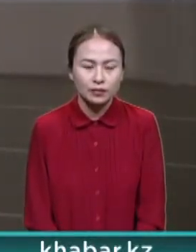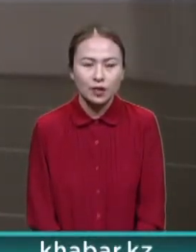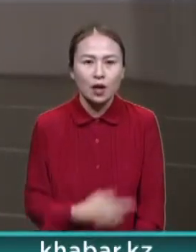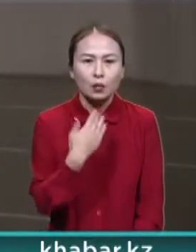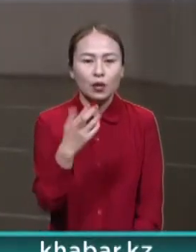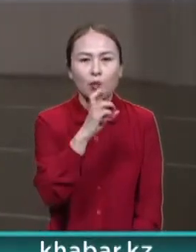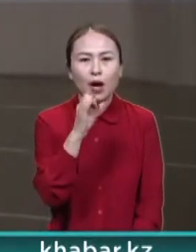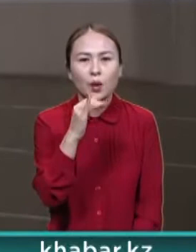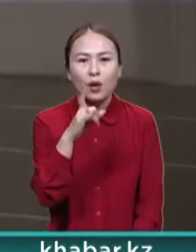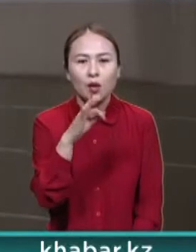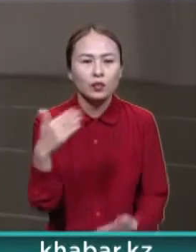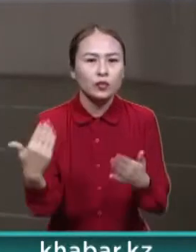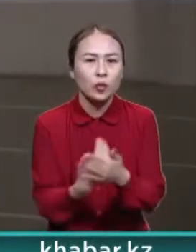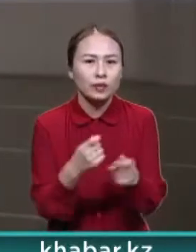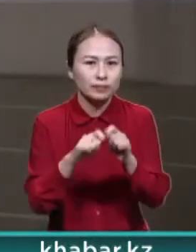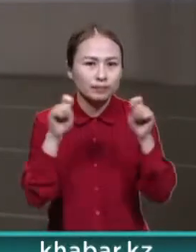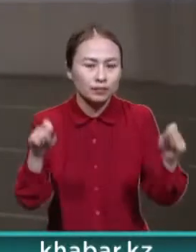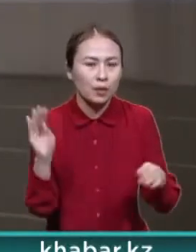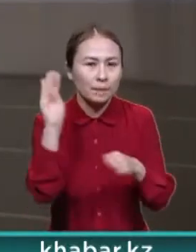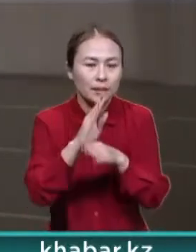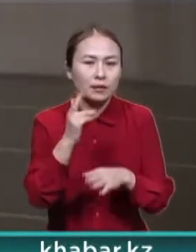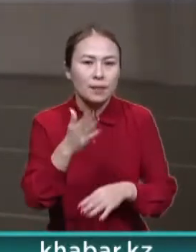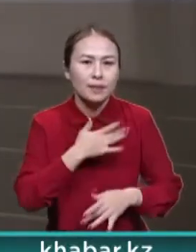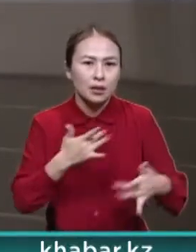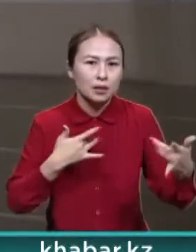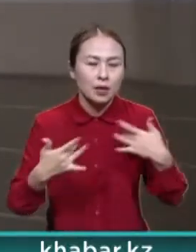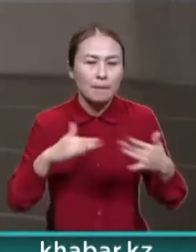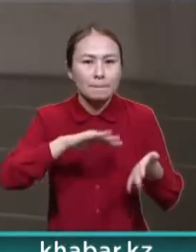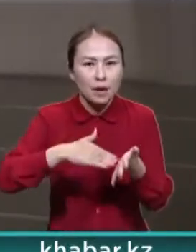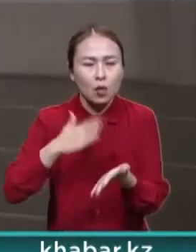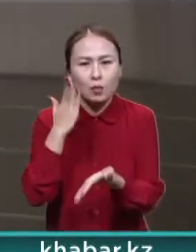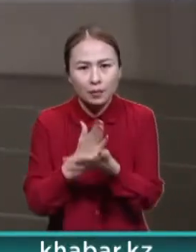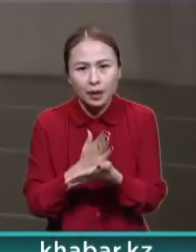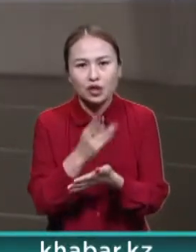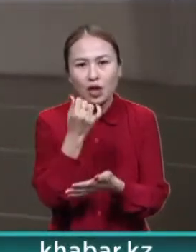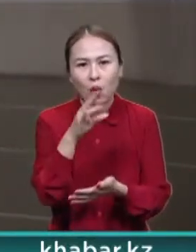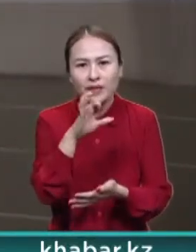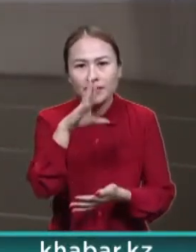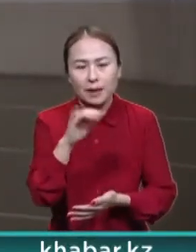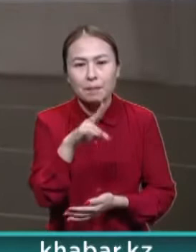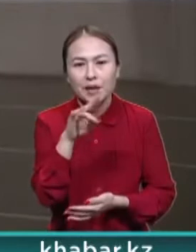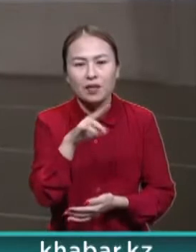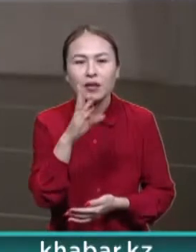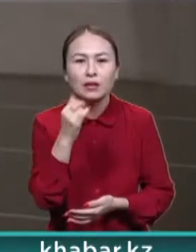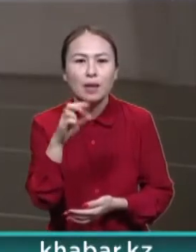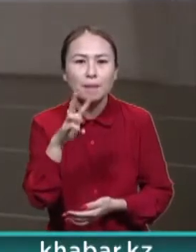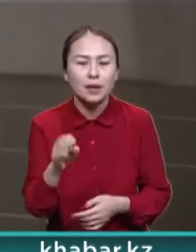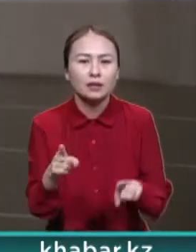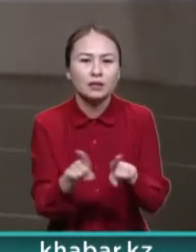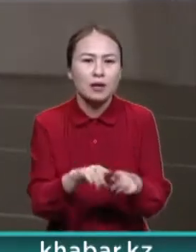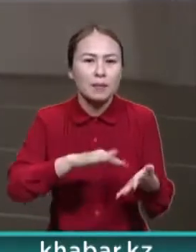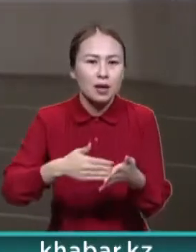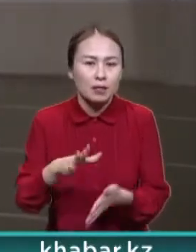Бұл Болат Аюхановтың жаңа туындысы. Әрине, біздің репертуарымызда балет опера бар. Чайковскийдің «Пиковая дама» операсына балет